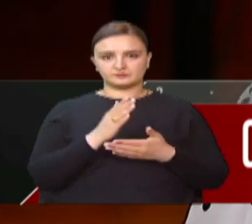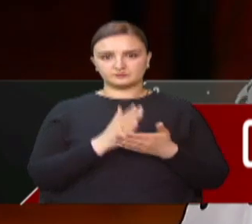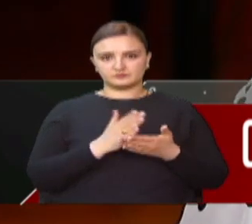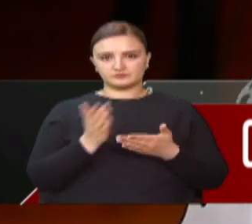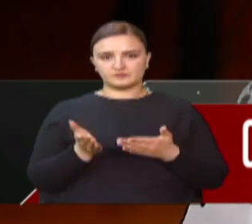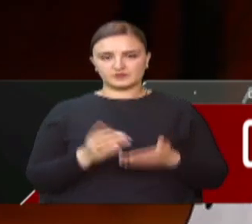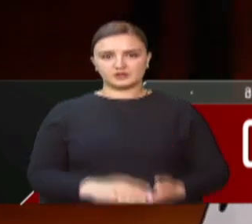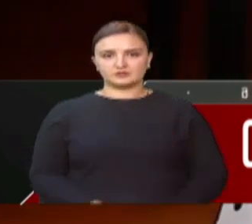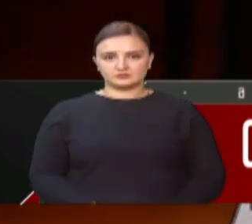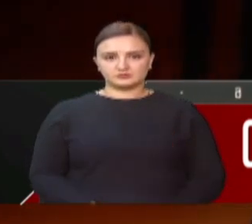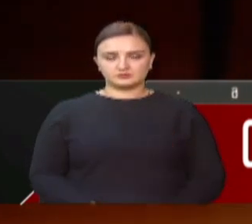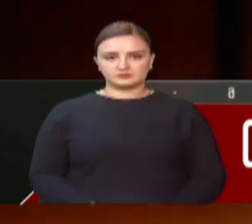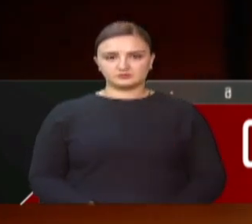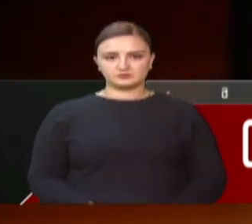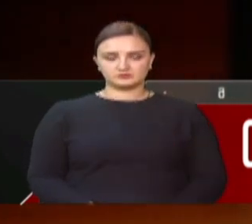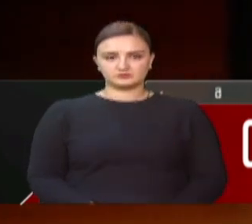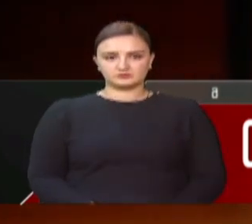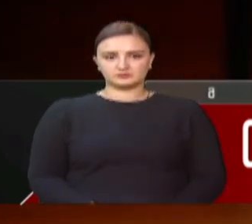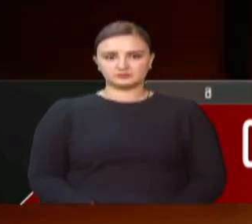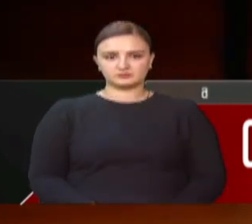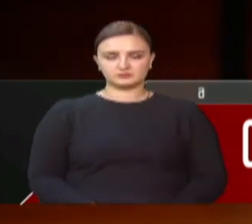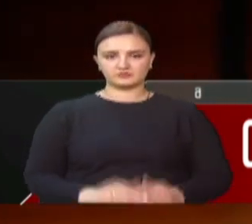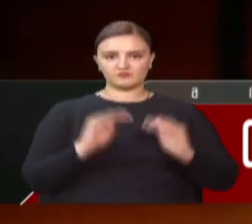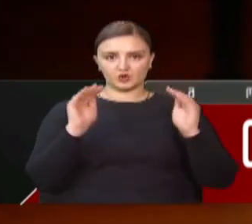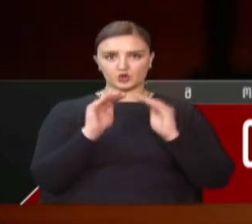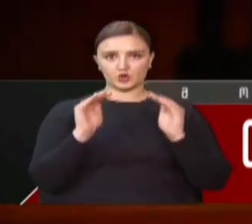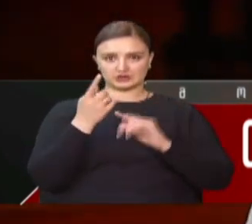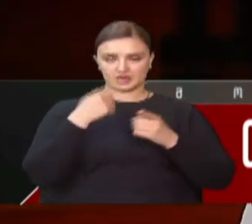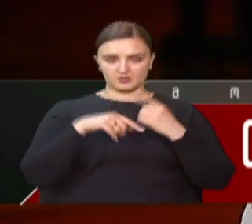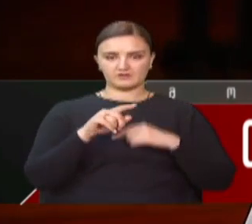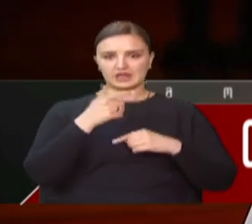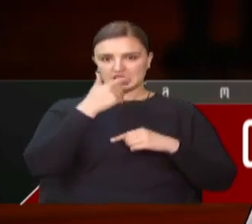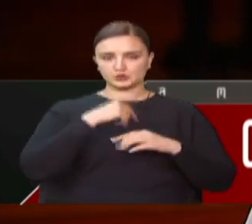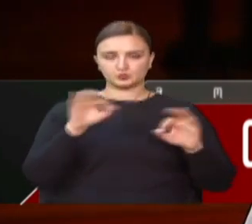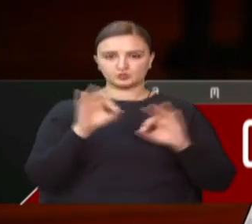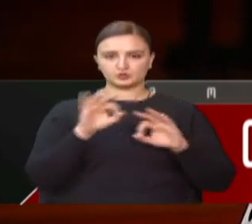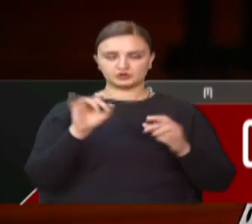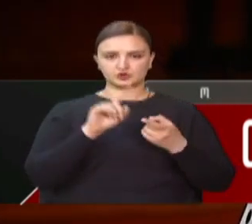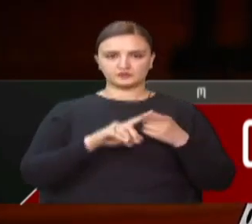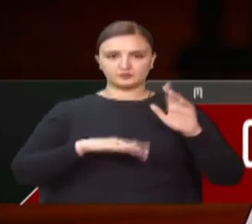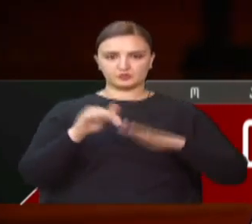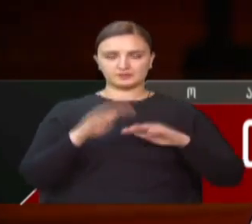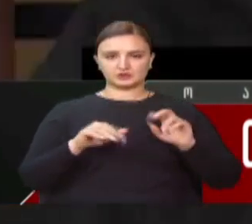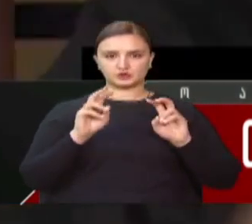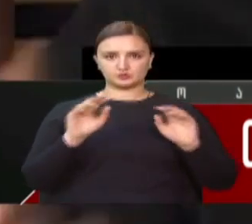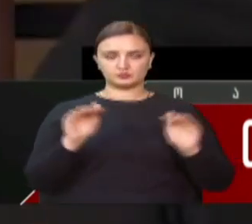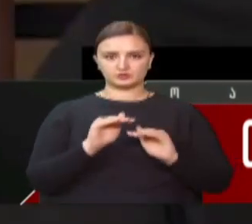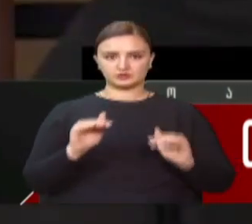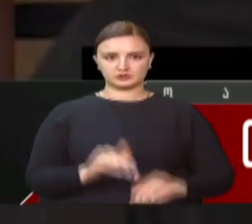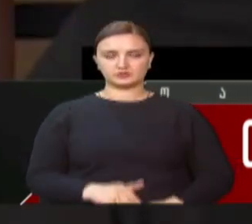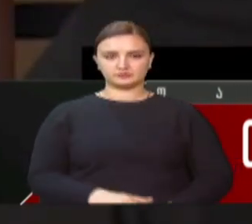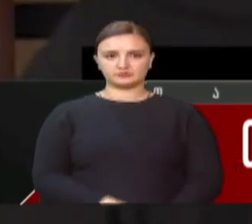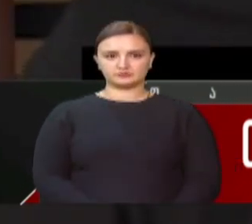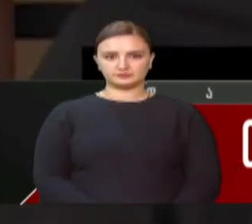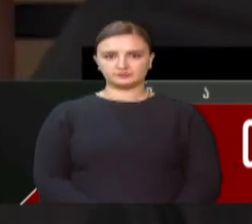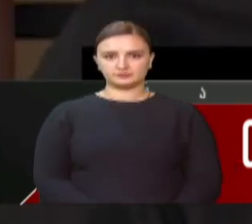ნაწილობრივ ფოლკლორიდან გამოვედით და შევეხეთ კლასიკურ მუსიკას, პროფესიულ მუსიკას. He was introducing